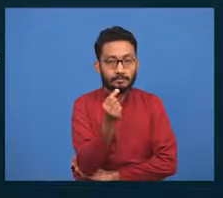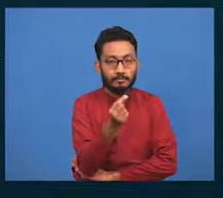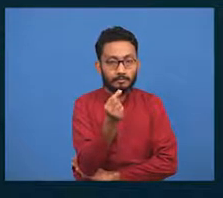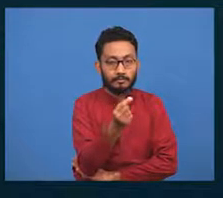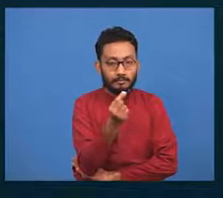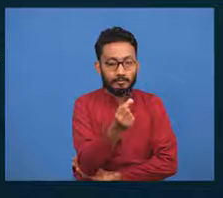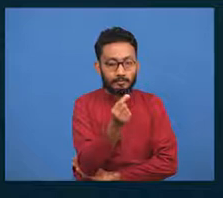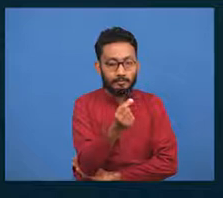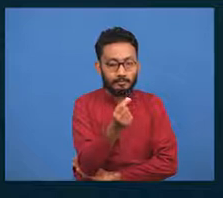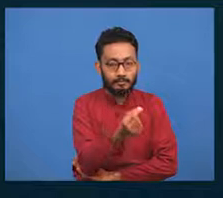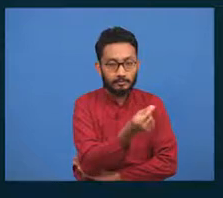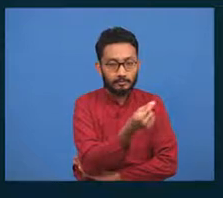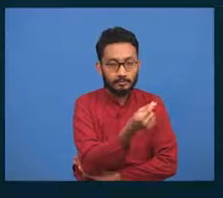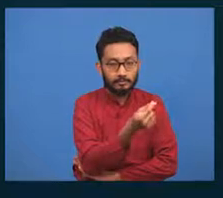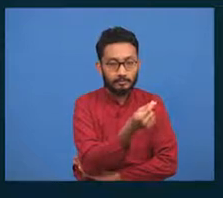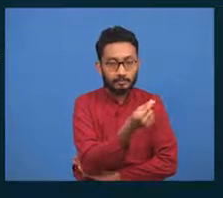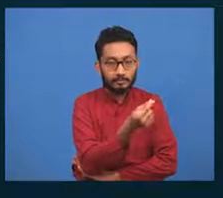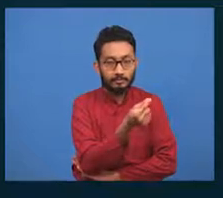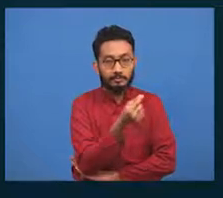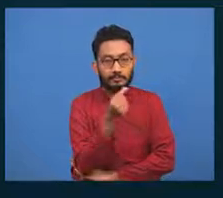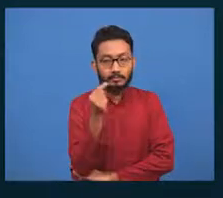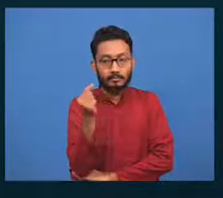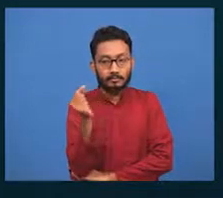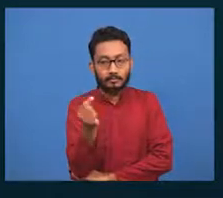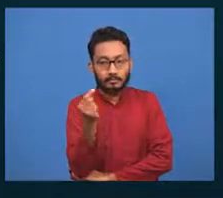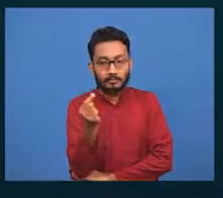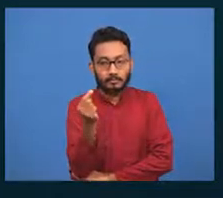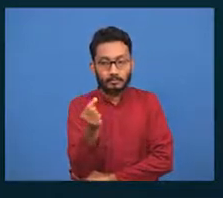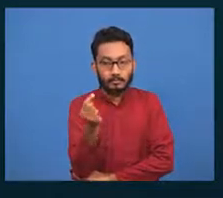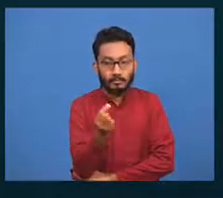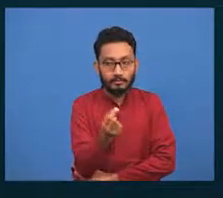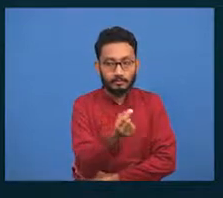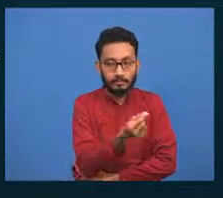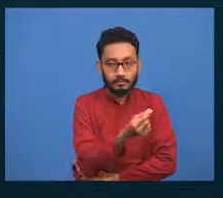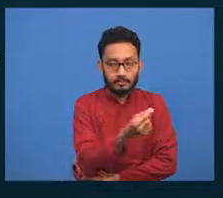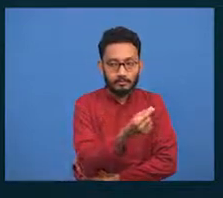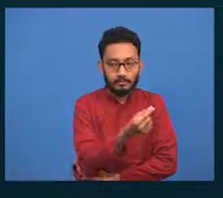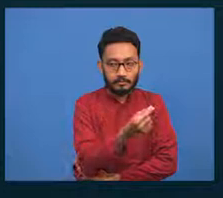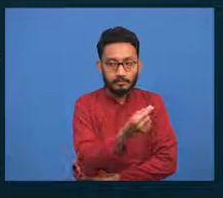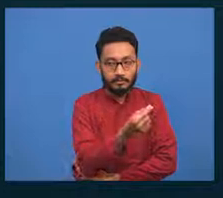بِمَا كَسَبَتْ لَيْسَ لَهَا مِن دُونِ اللَّهِ وَلِيٌّ وَلَا